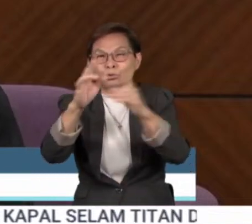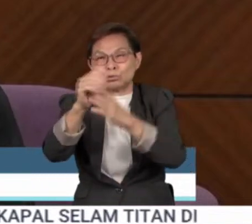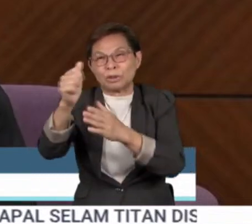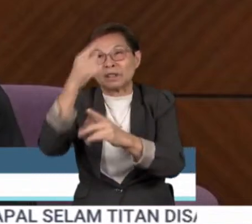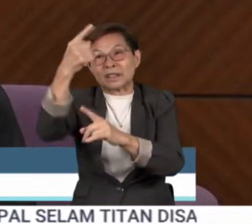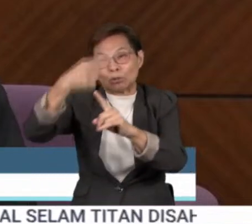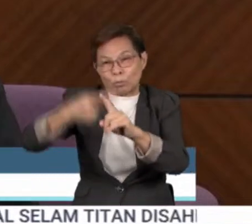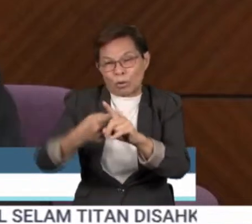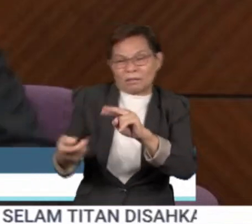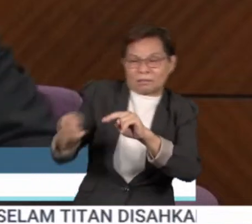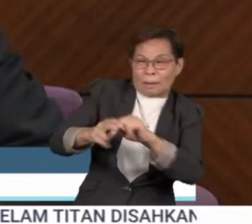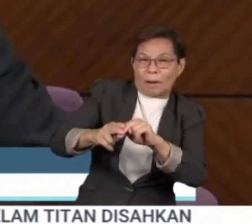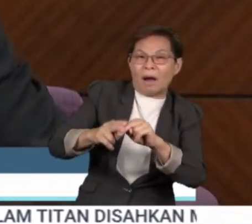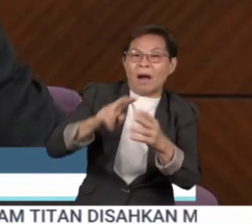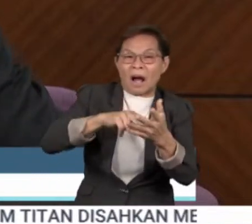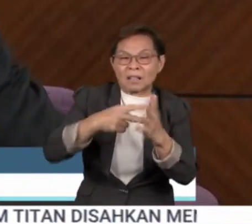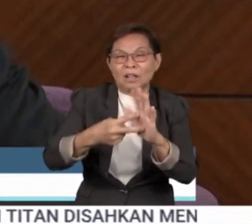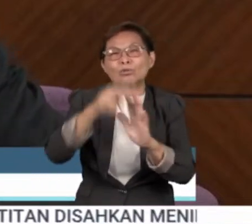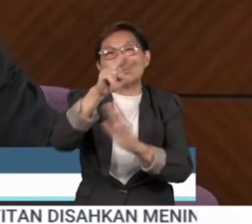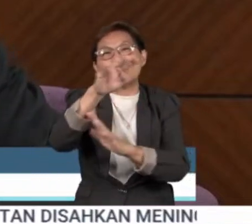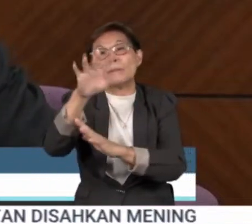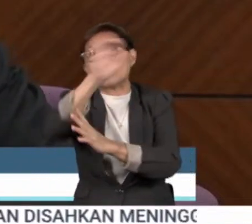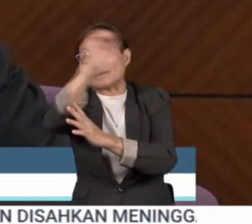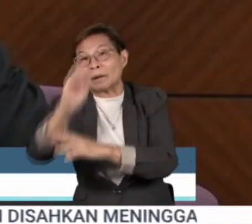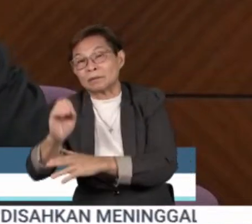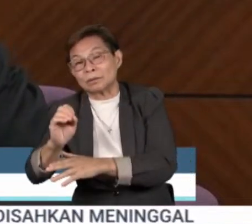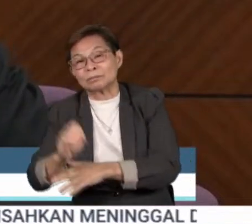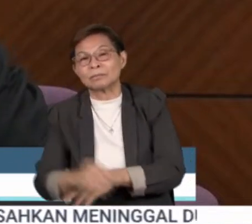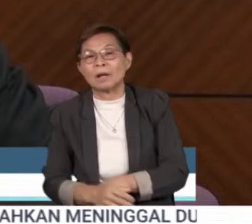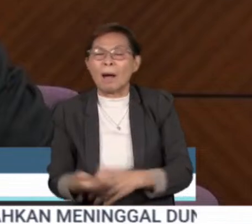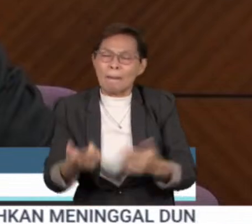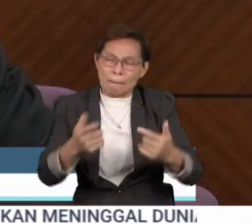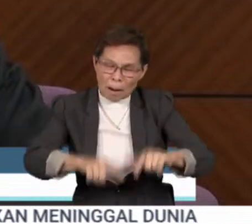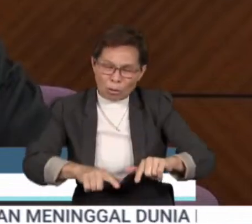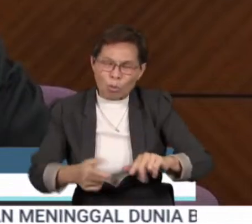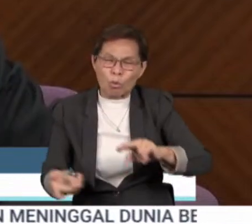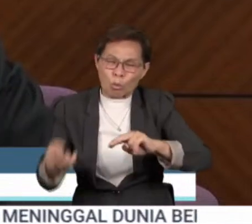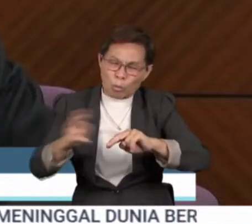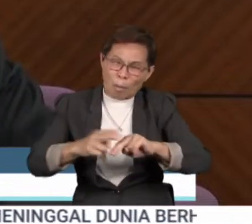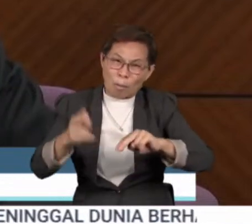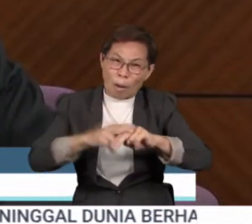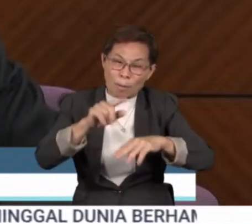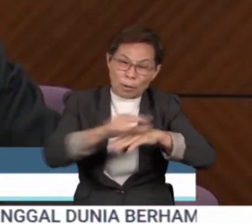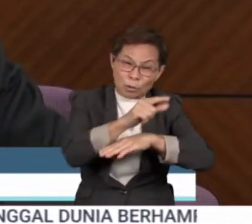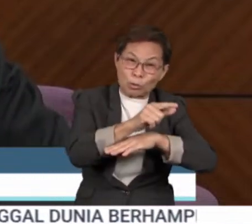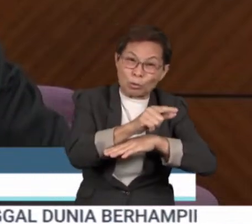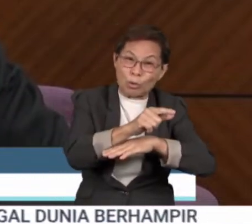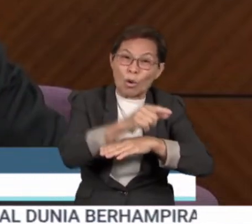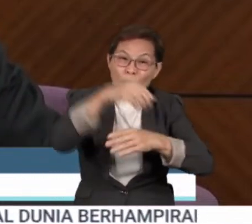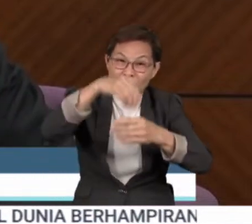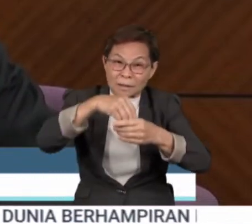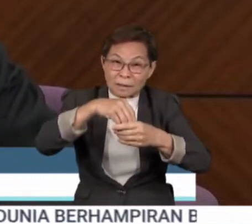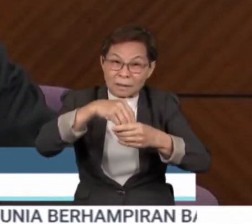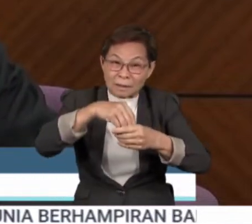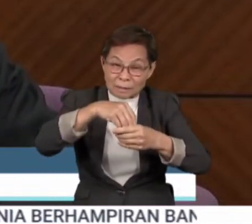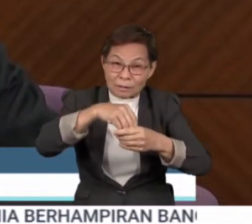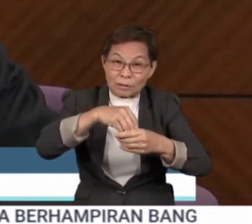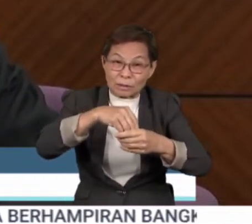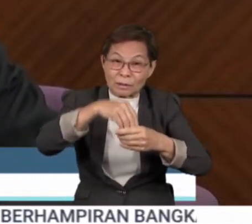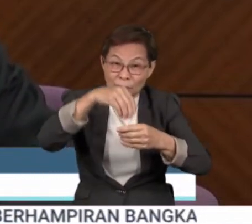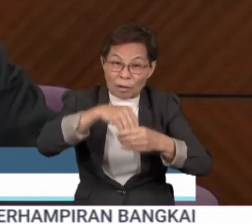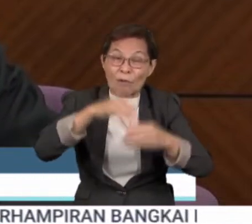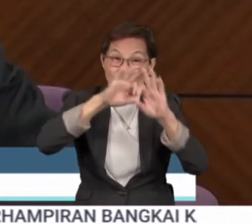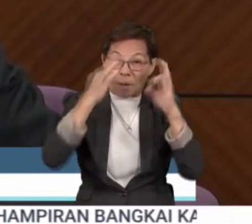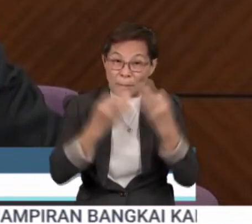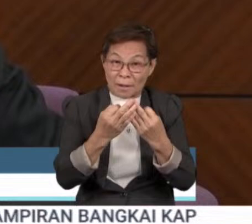RM187 ataupun 25%. Walaupun berlaku kenaikan bagi pengguna domestik kategori ini, kerajaan masih